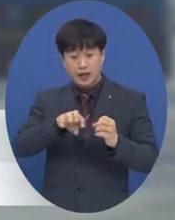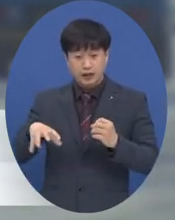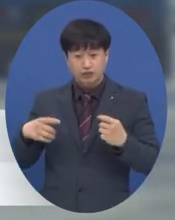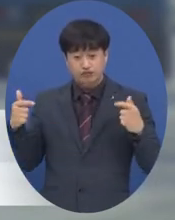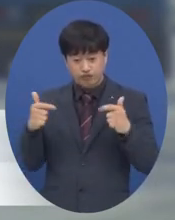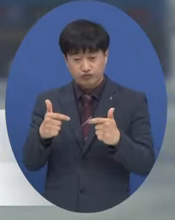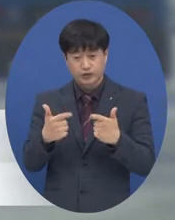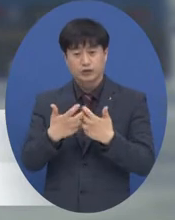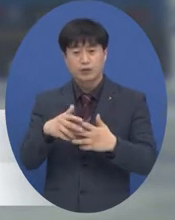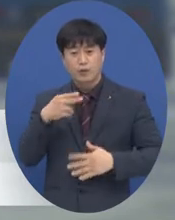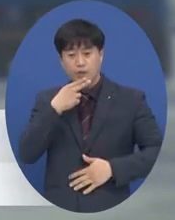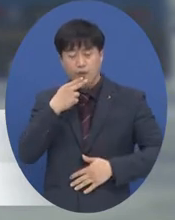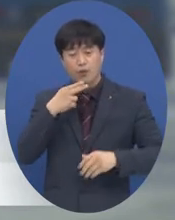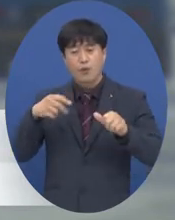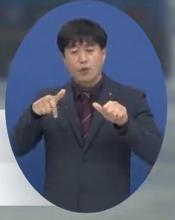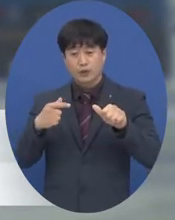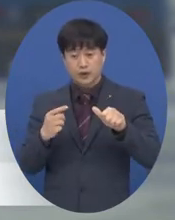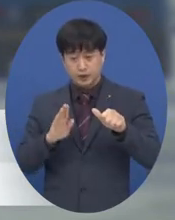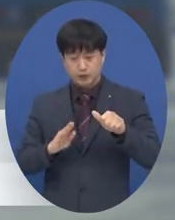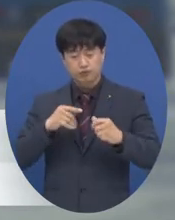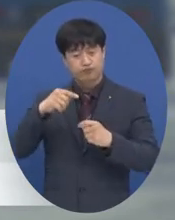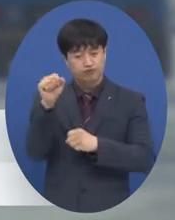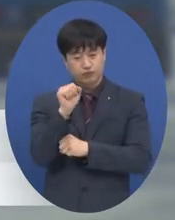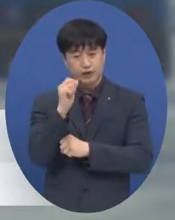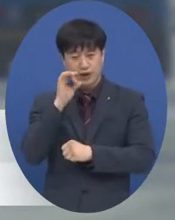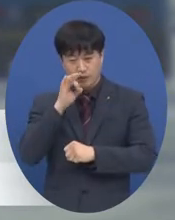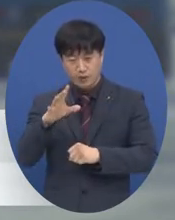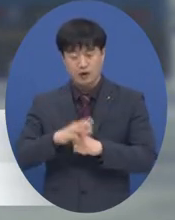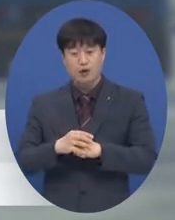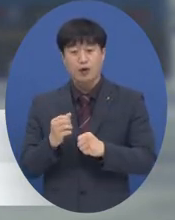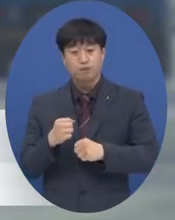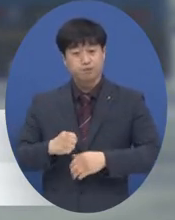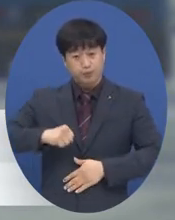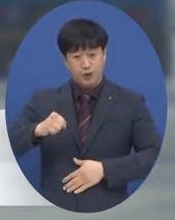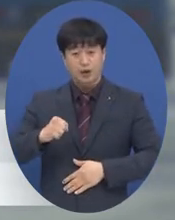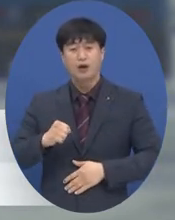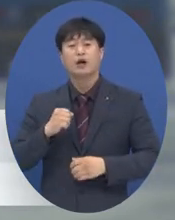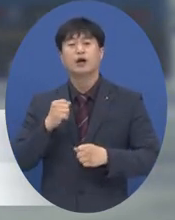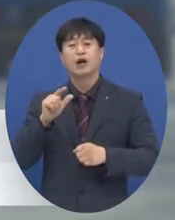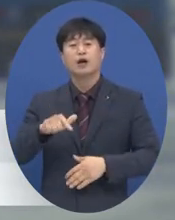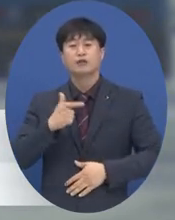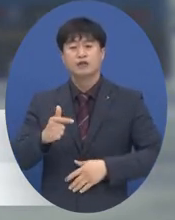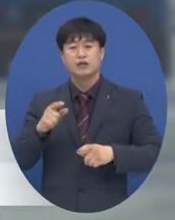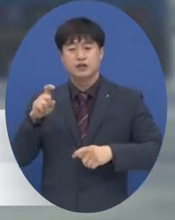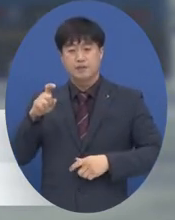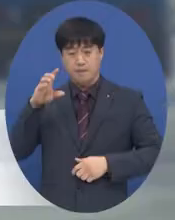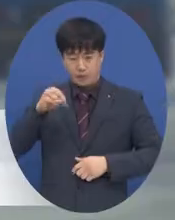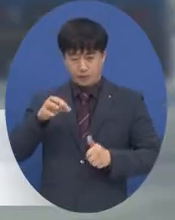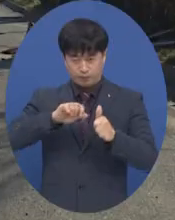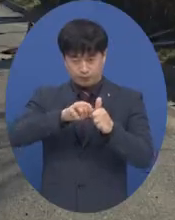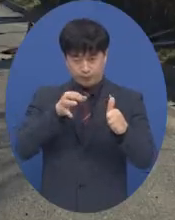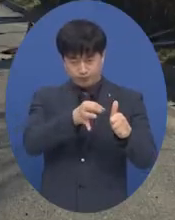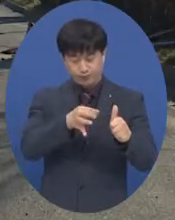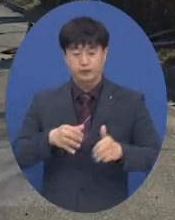차량은 운행할 수 없습니다. 위반 시 하루에 과태료 10만 원이 부과됩니다. 최창순 기자입니다.